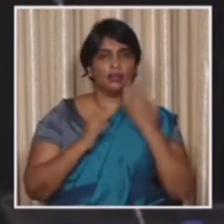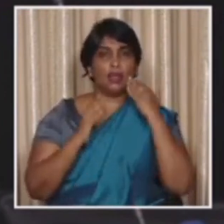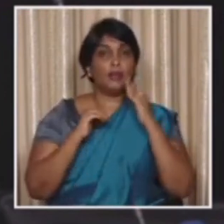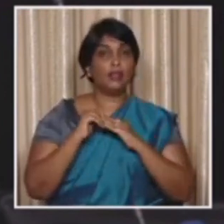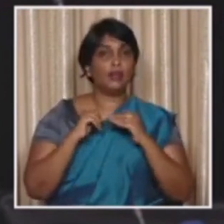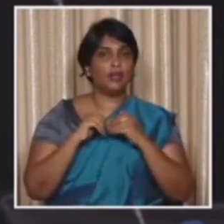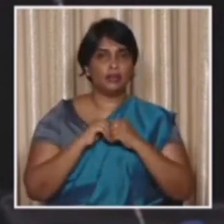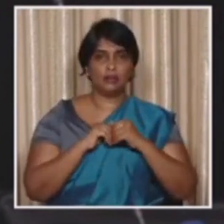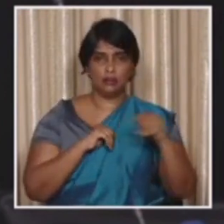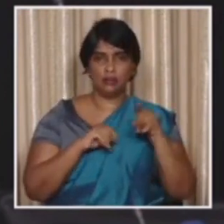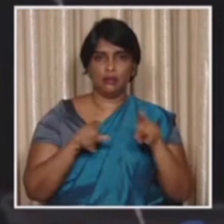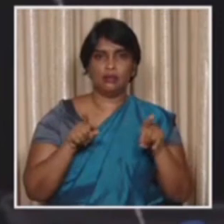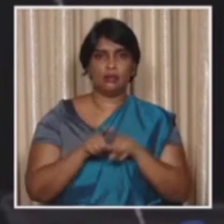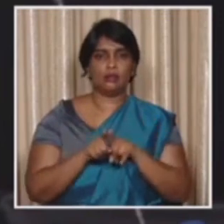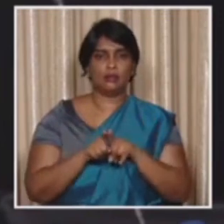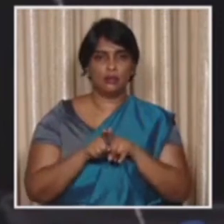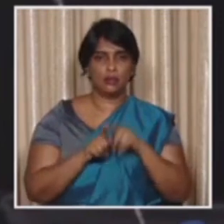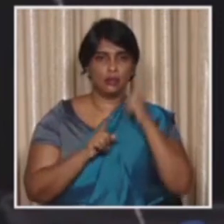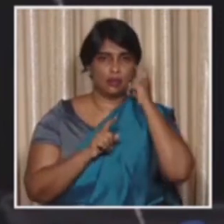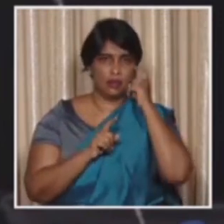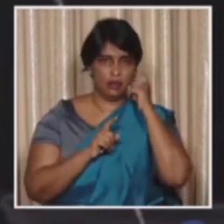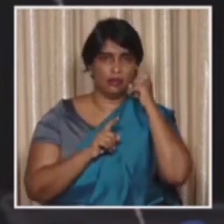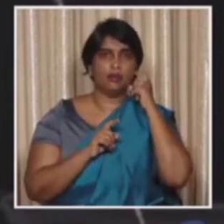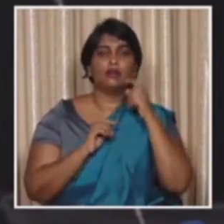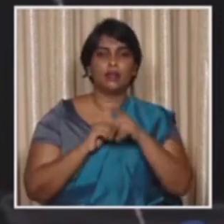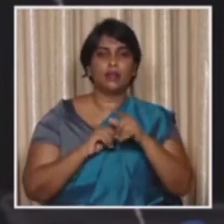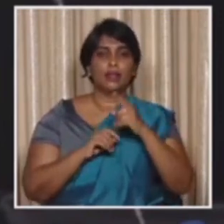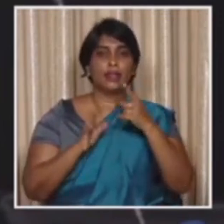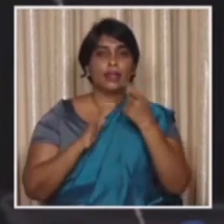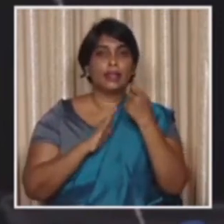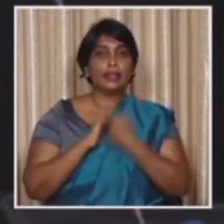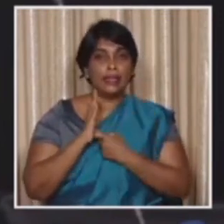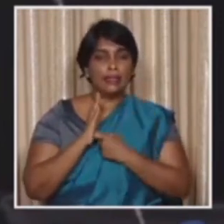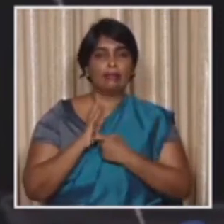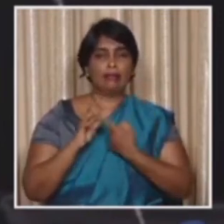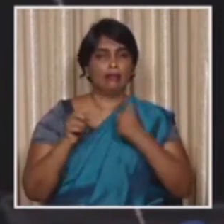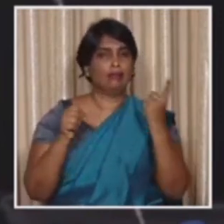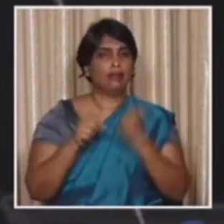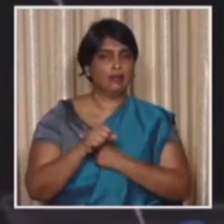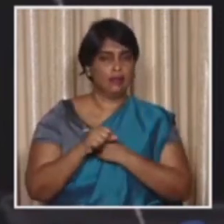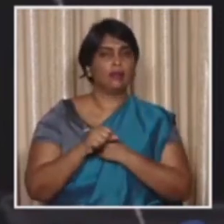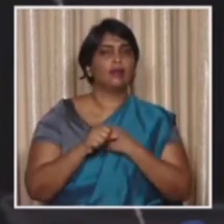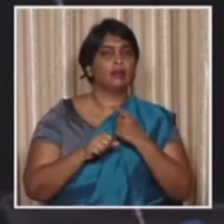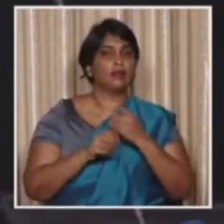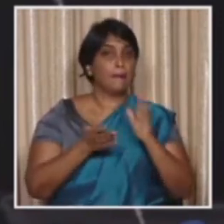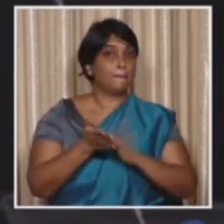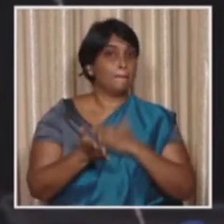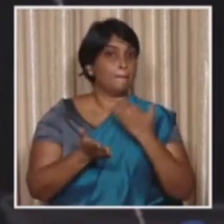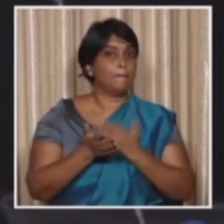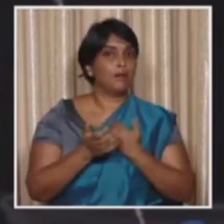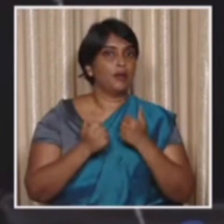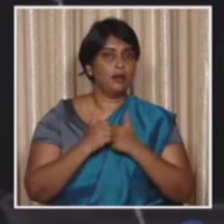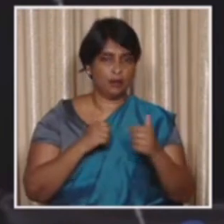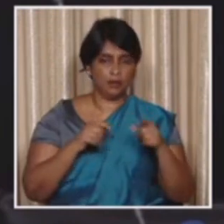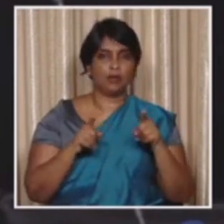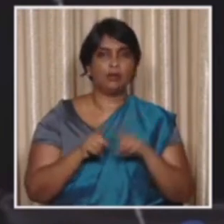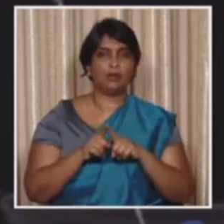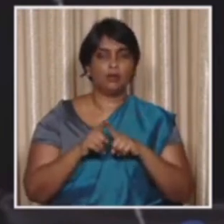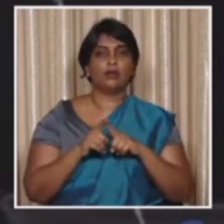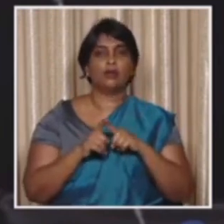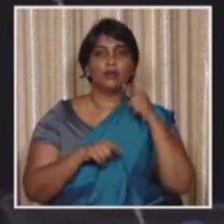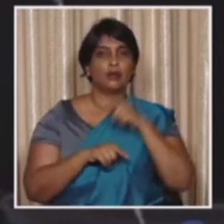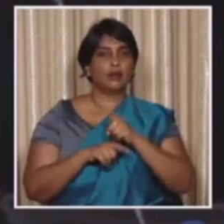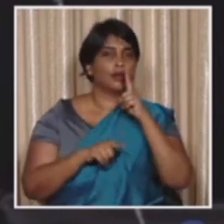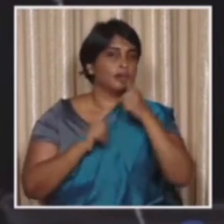එනවා. දැන් අන්න අර නීතියෙන් බෙල්ල කපන විදිය. බටර් ගන්න විදිය නෙමෙයිනේ. එතකොට මේකයි කියන්නේ. ඒක